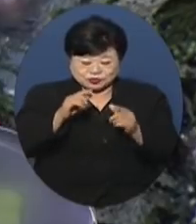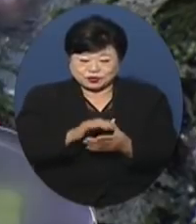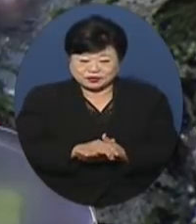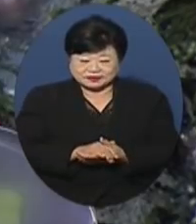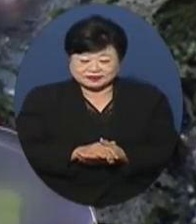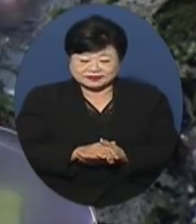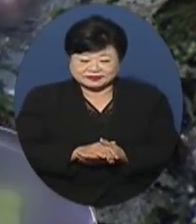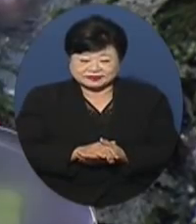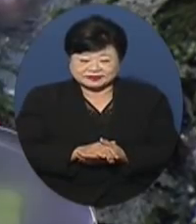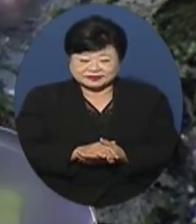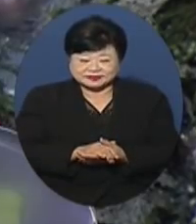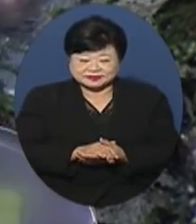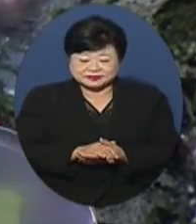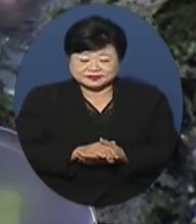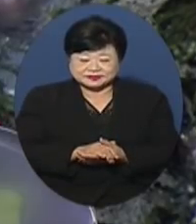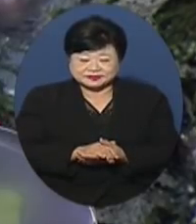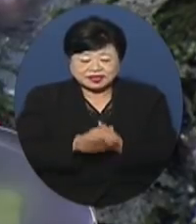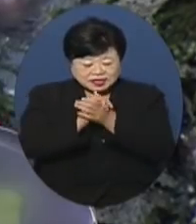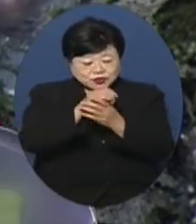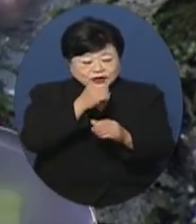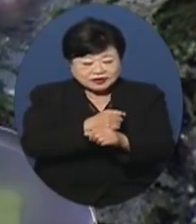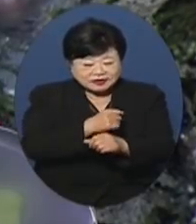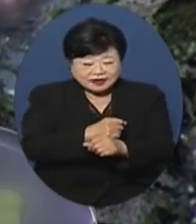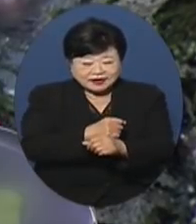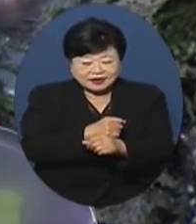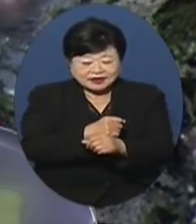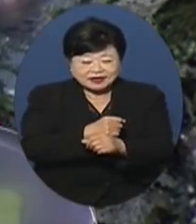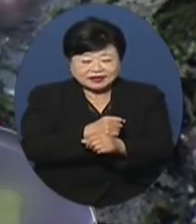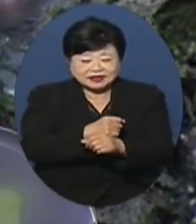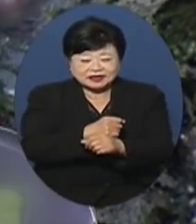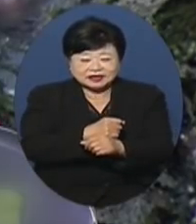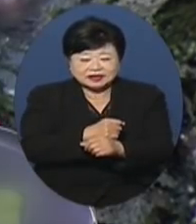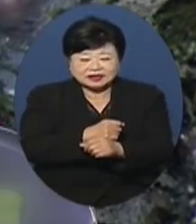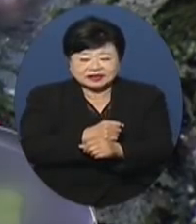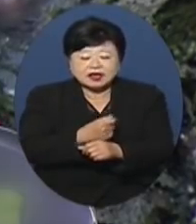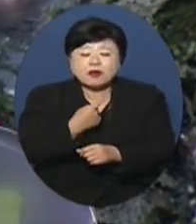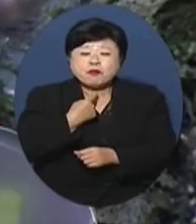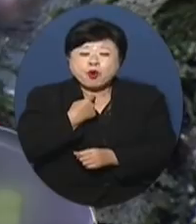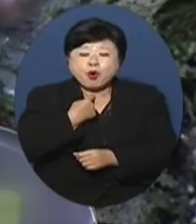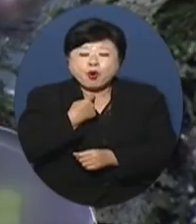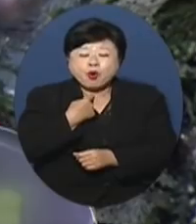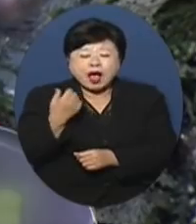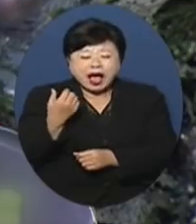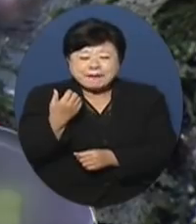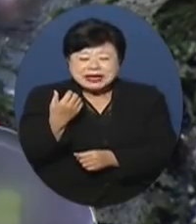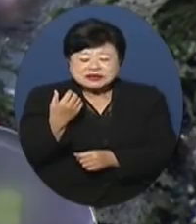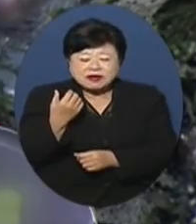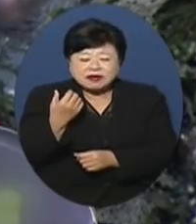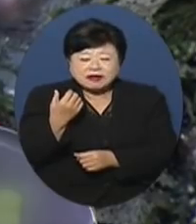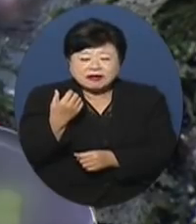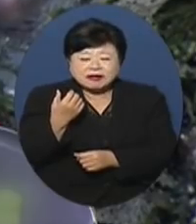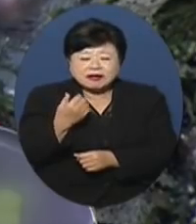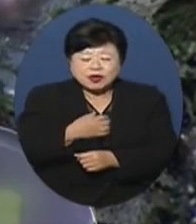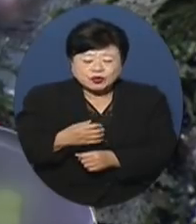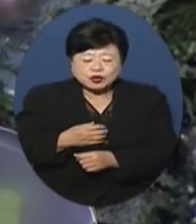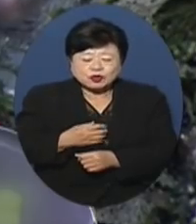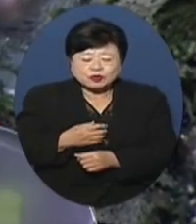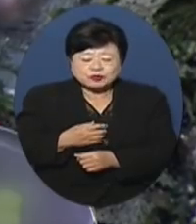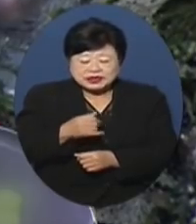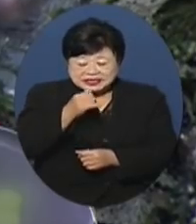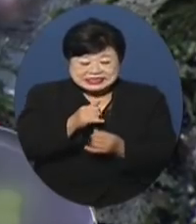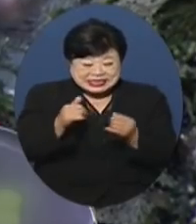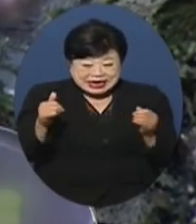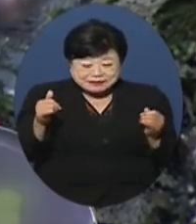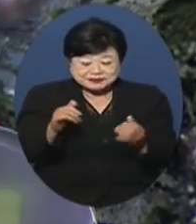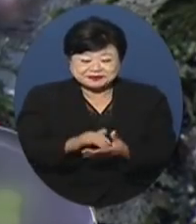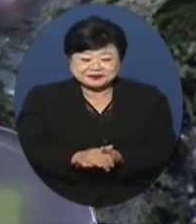기도했는데 목이 아파서 괴로워하는 사람